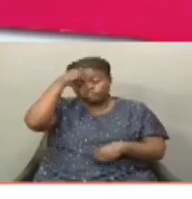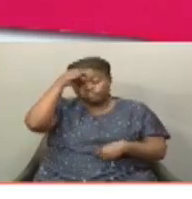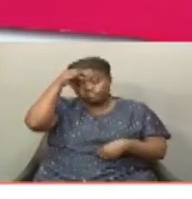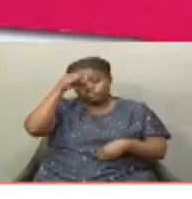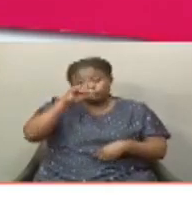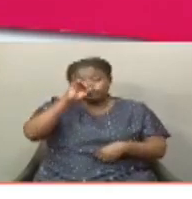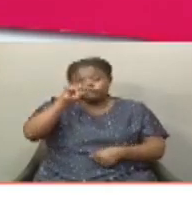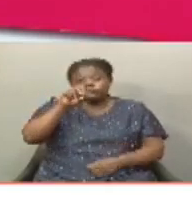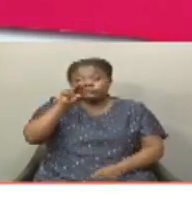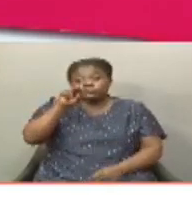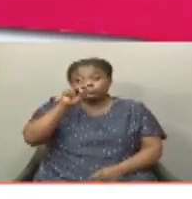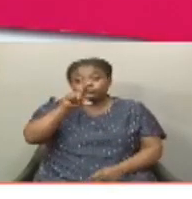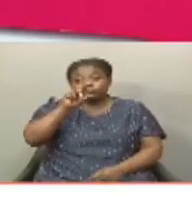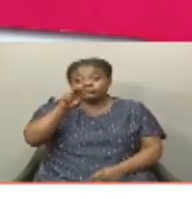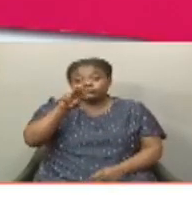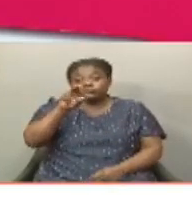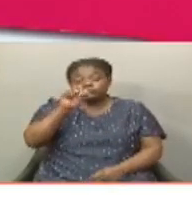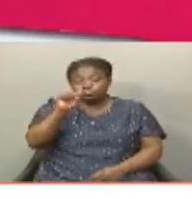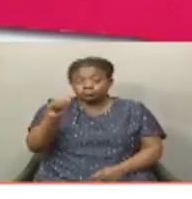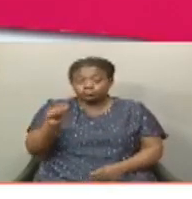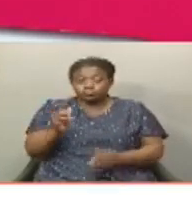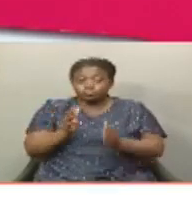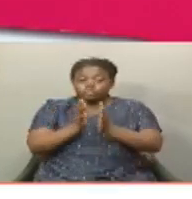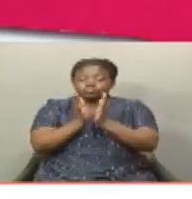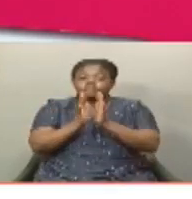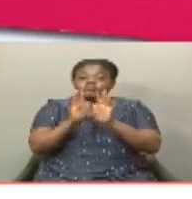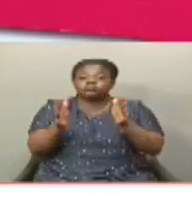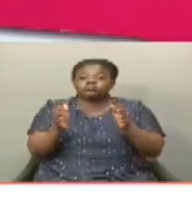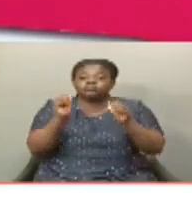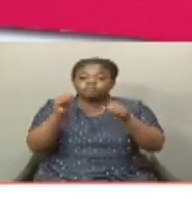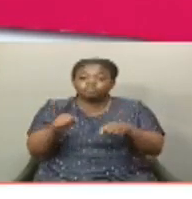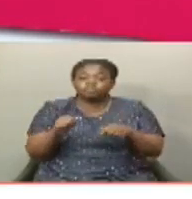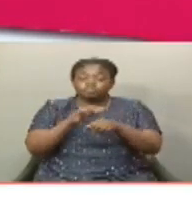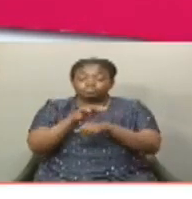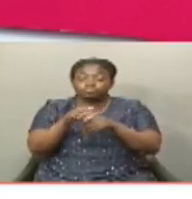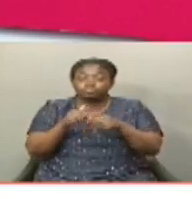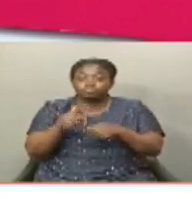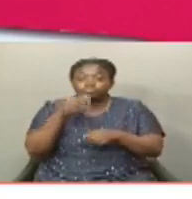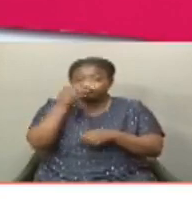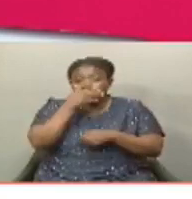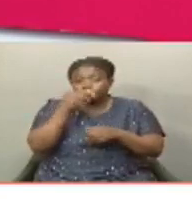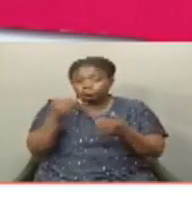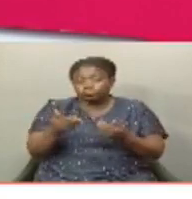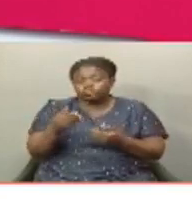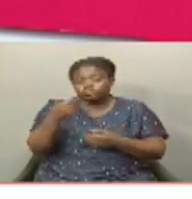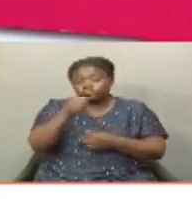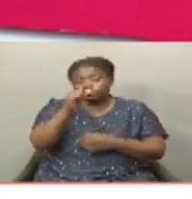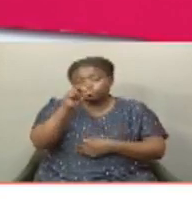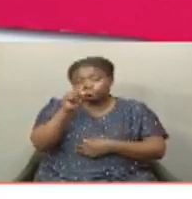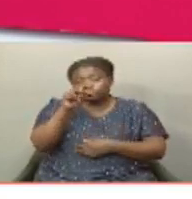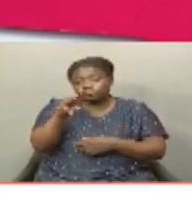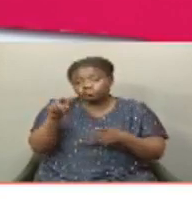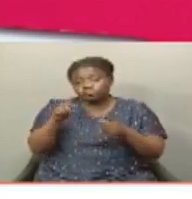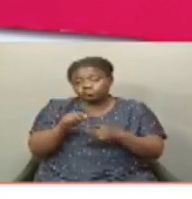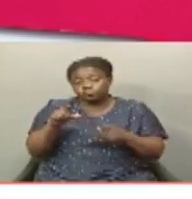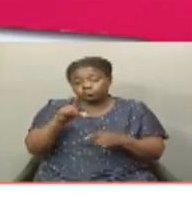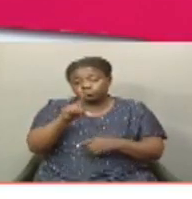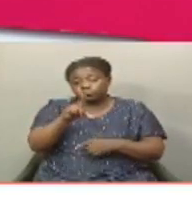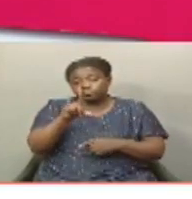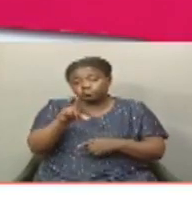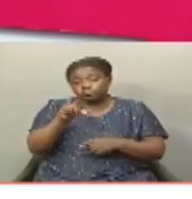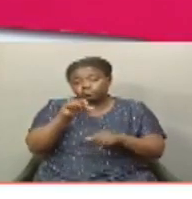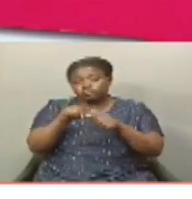Omukenkufu Julius Nyanzi ng'akulaga engeri gy'osobola okukola butto mu ntangawuuzi ng'ate buli liita